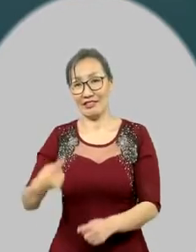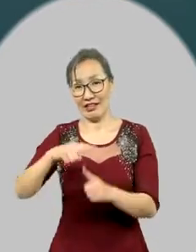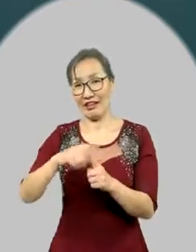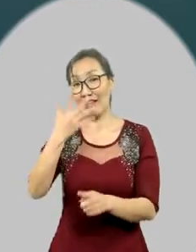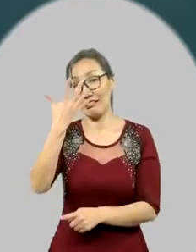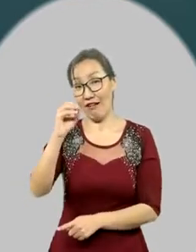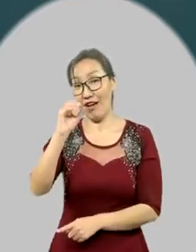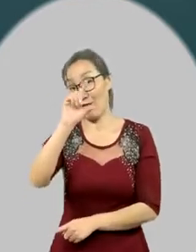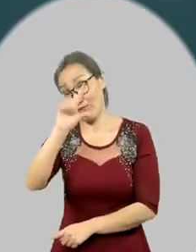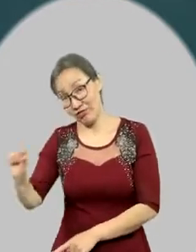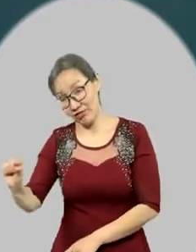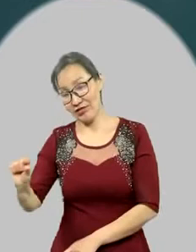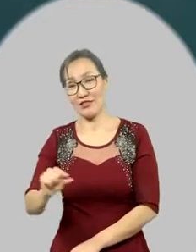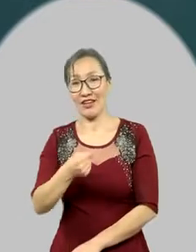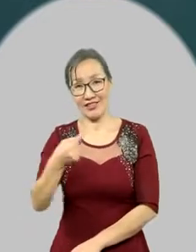50-аар буурсан.